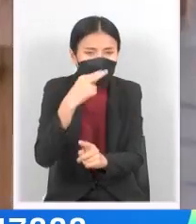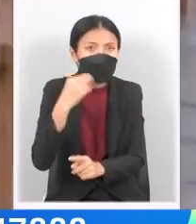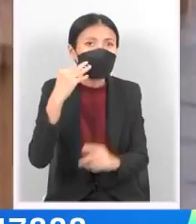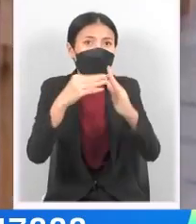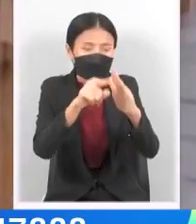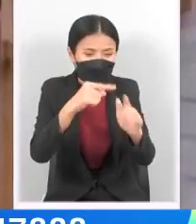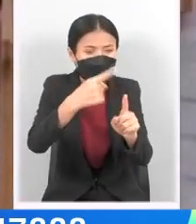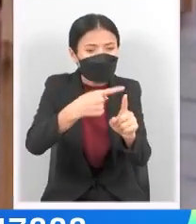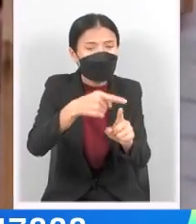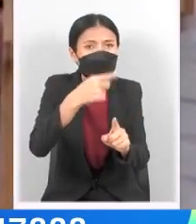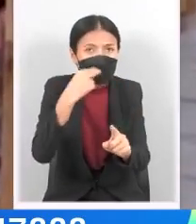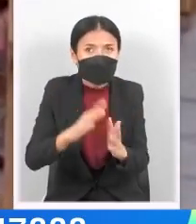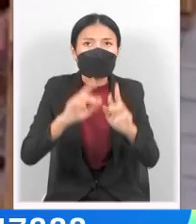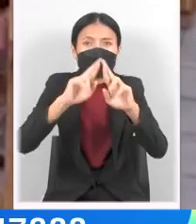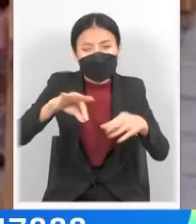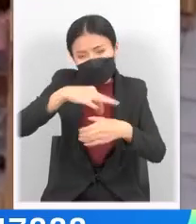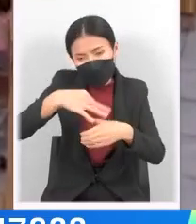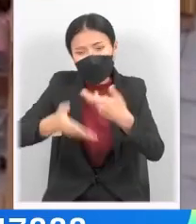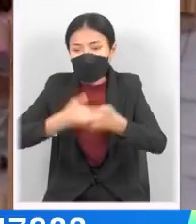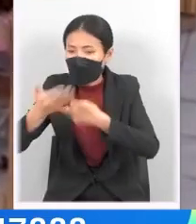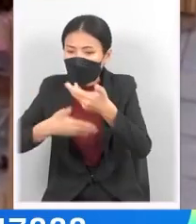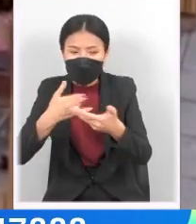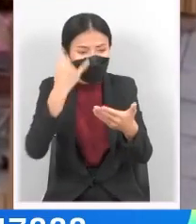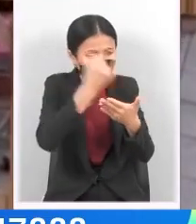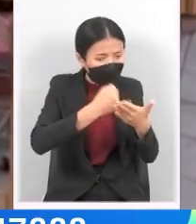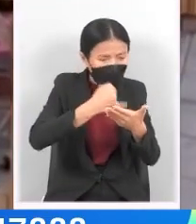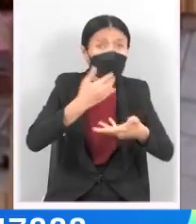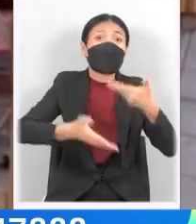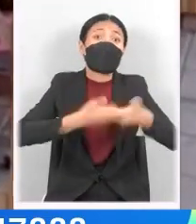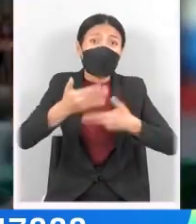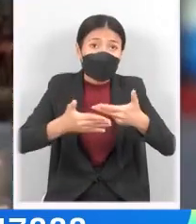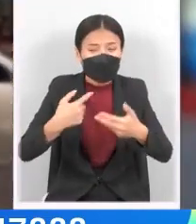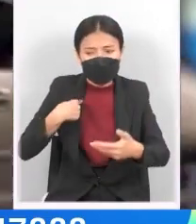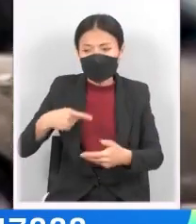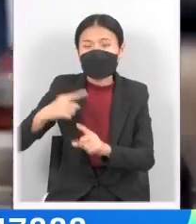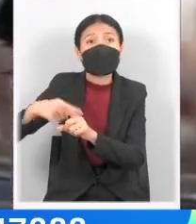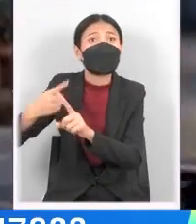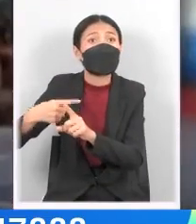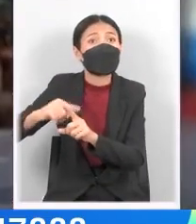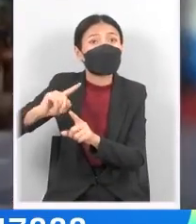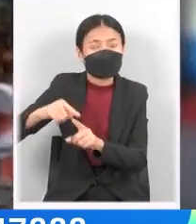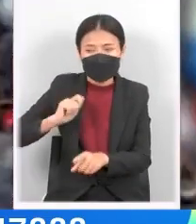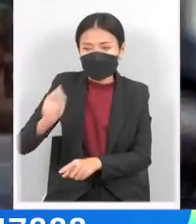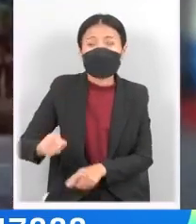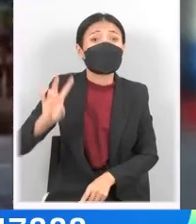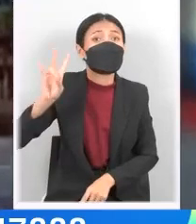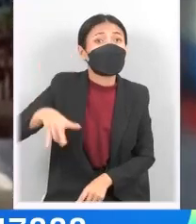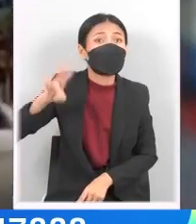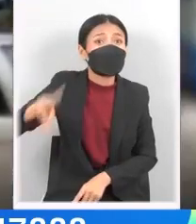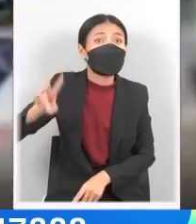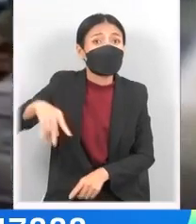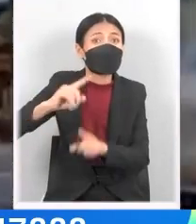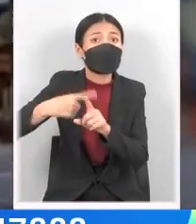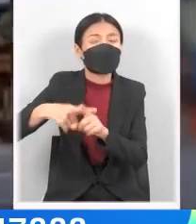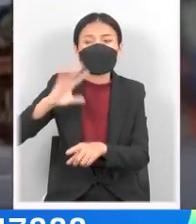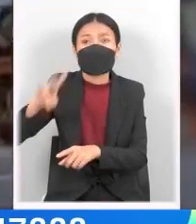แฟอาหารแล้วก็ทำเป็นแกลเลอรี่วาดภาพขายตอนแรกก็ตกลงสัญญาค่าเช่าเดือนละ 7,000 บาทครับก่อนที่ตอนหลังเนี่ยจะ